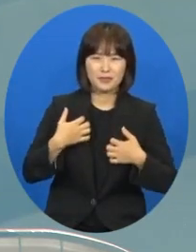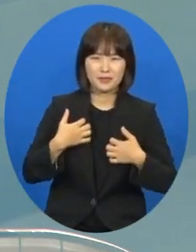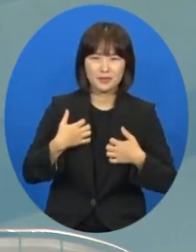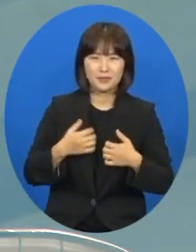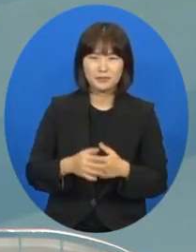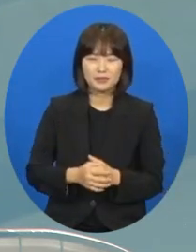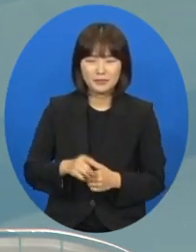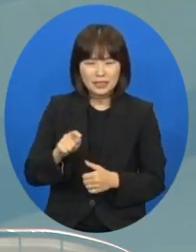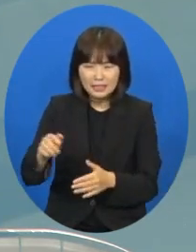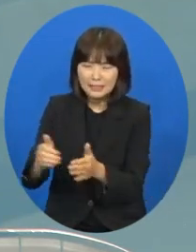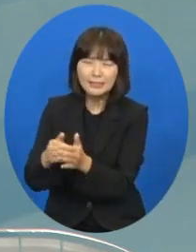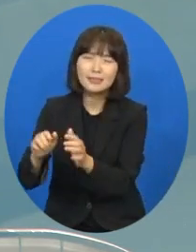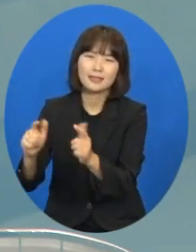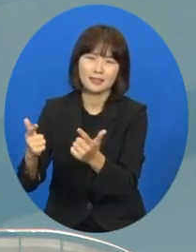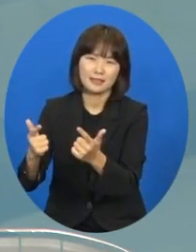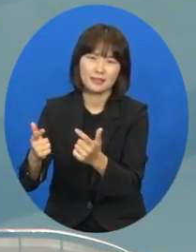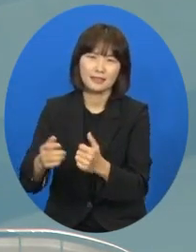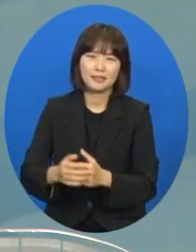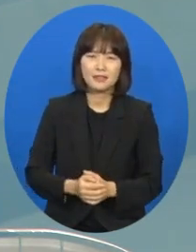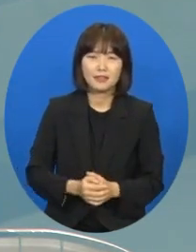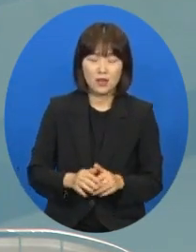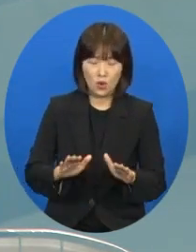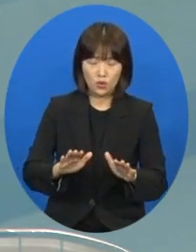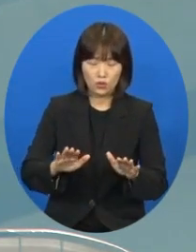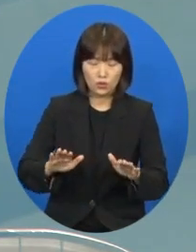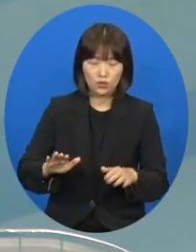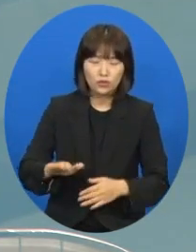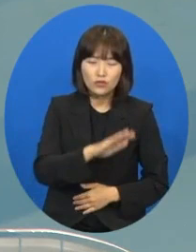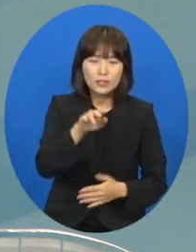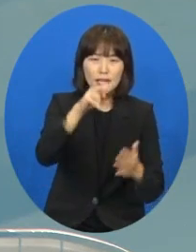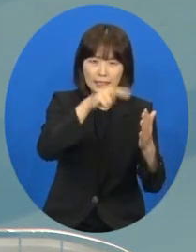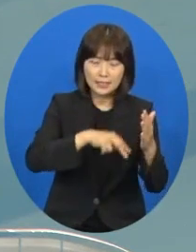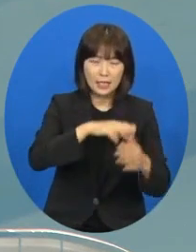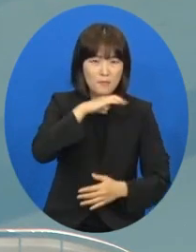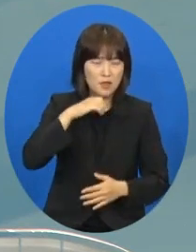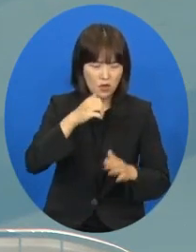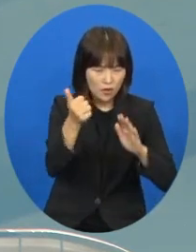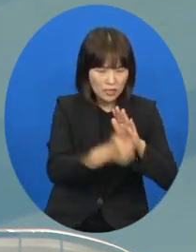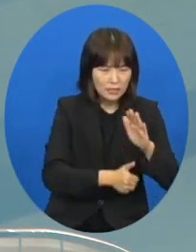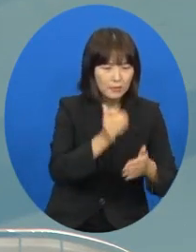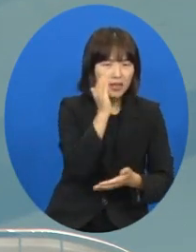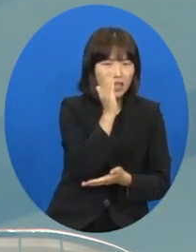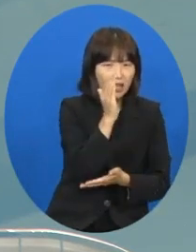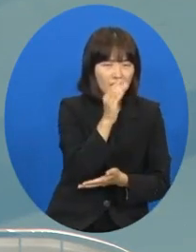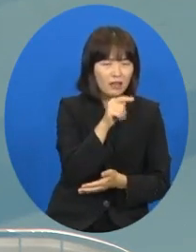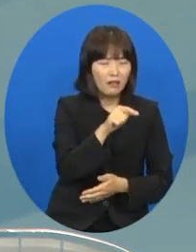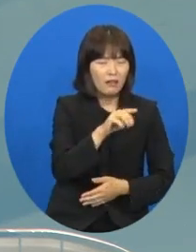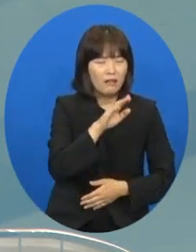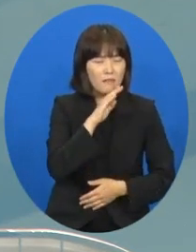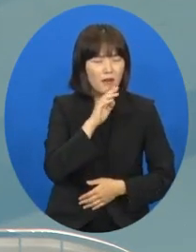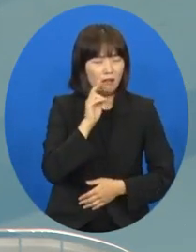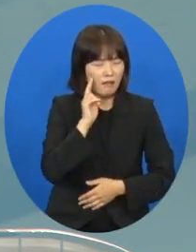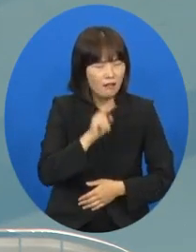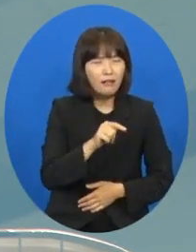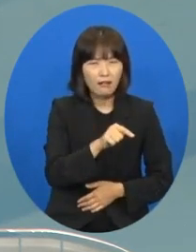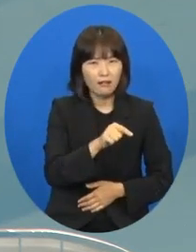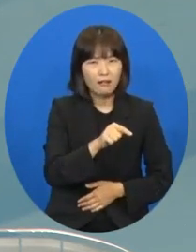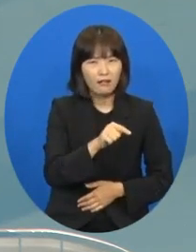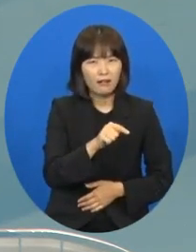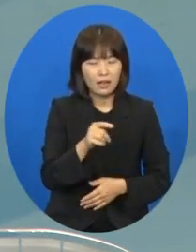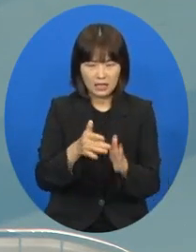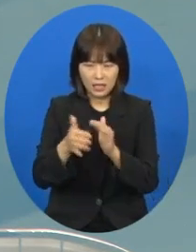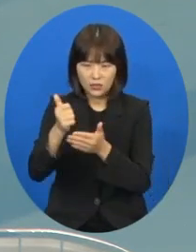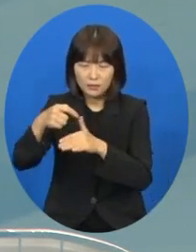끝이 아니었던 거예요. 오늘 우리가 읽은 이 베드로의 실패의 이야기는 정말 끔찍한 겁니다.